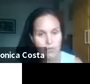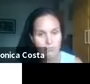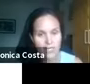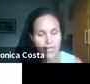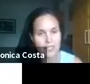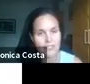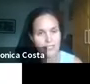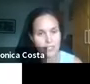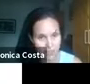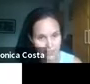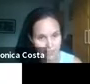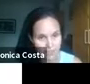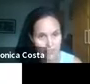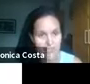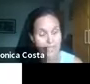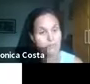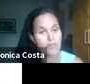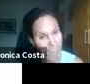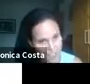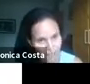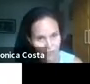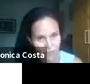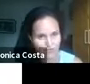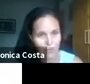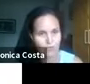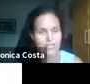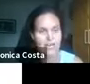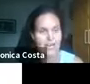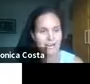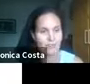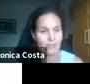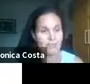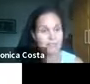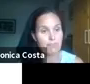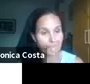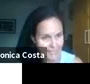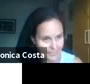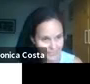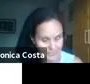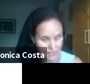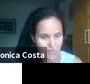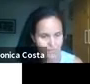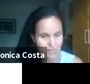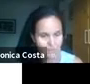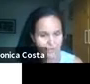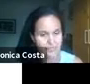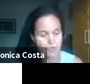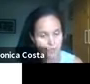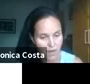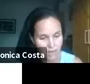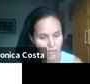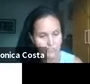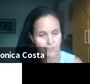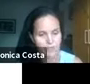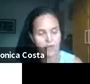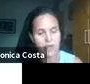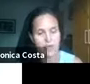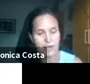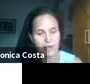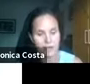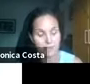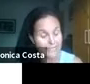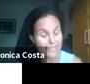more people behind this concept so that they can pressure for better laws and for better practices as well, so that there is more confidence